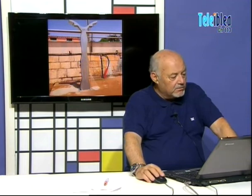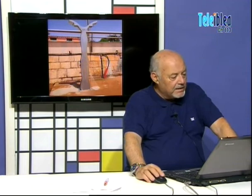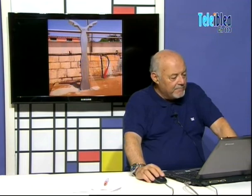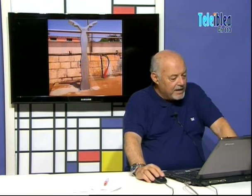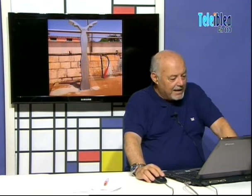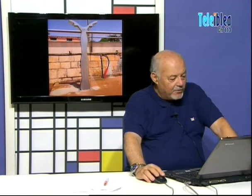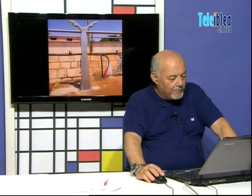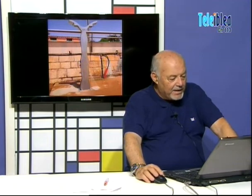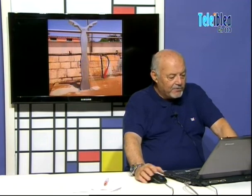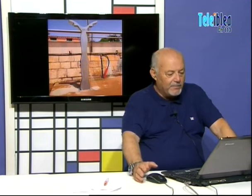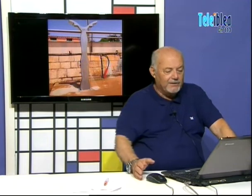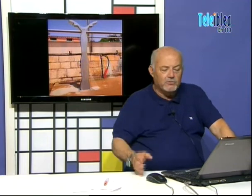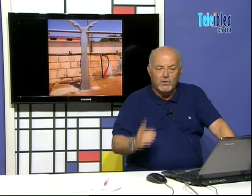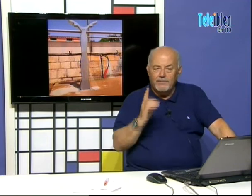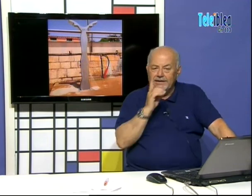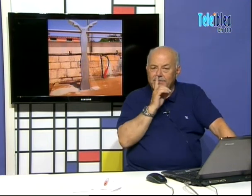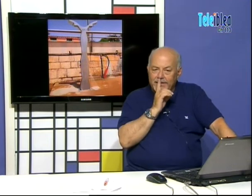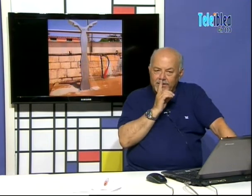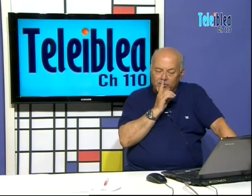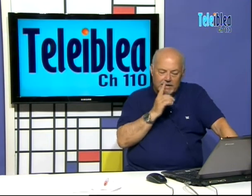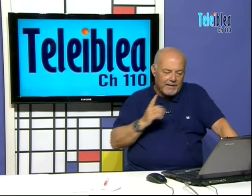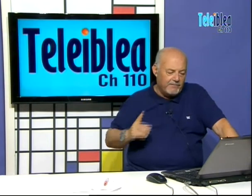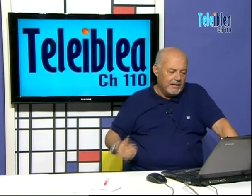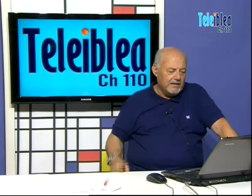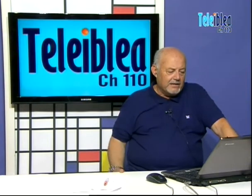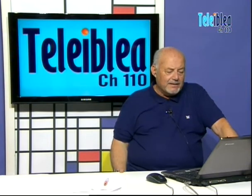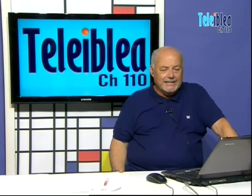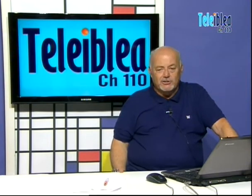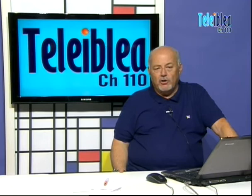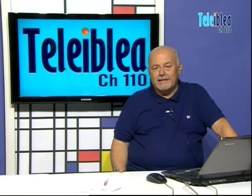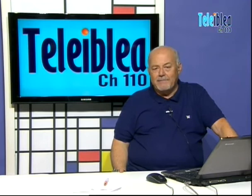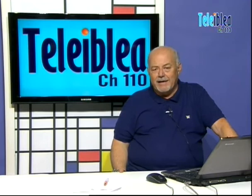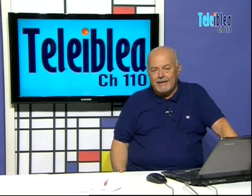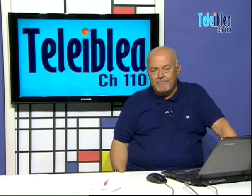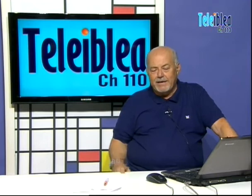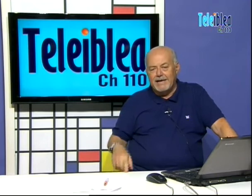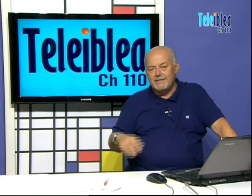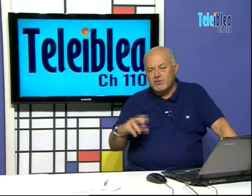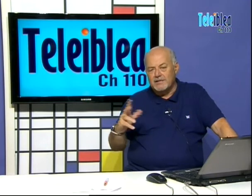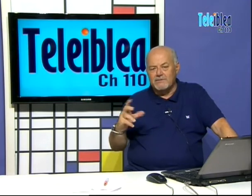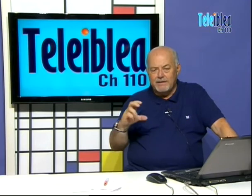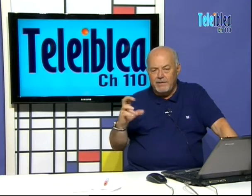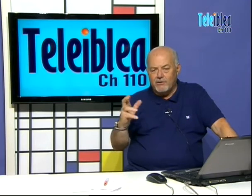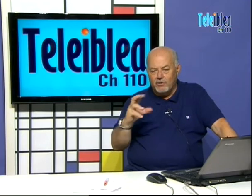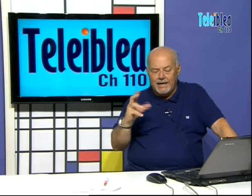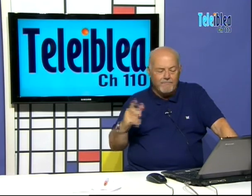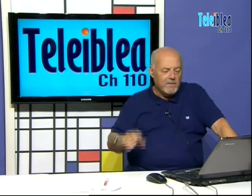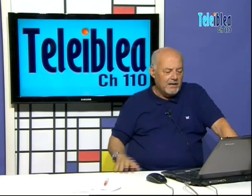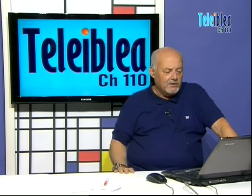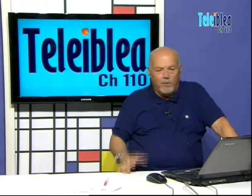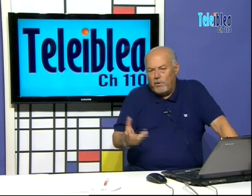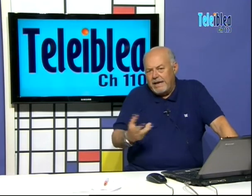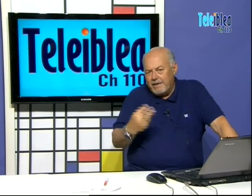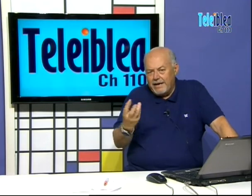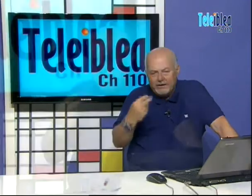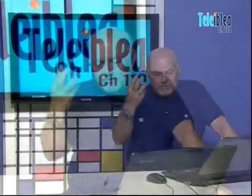Detto questo, cambiamo argomento solamente per ricordarvi questa storia di Black Grand Prize. C'è stata questa piccola,